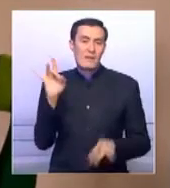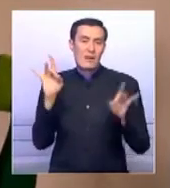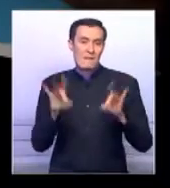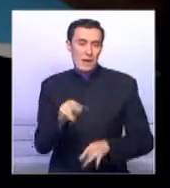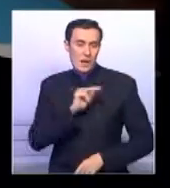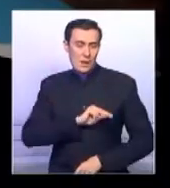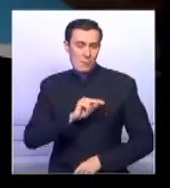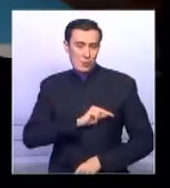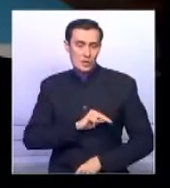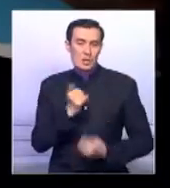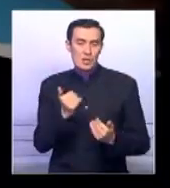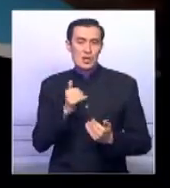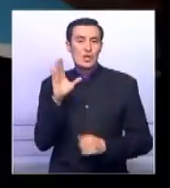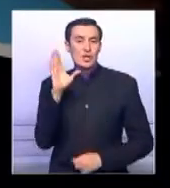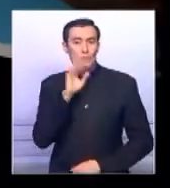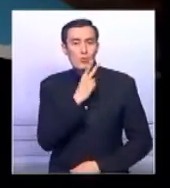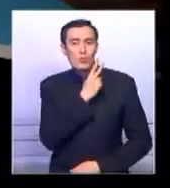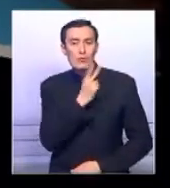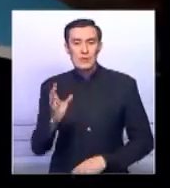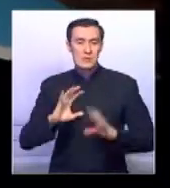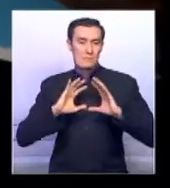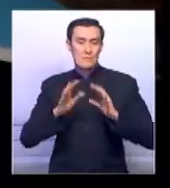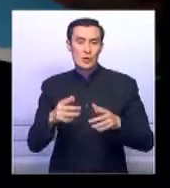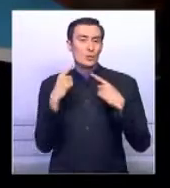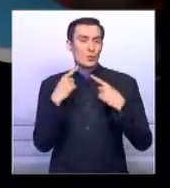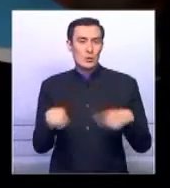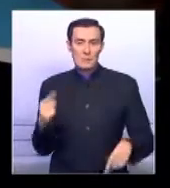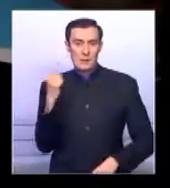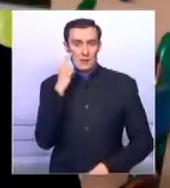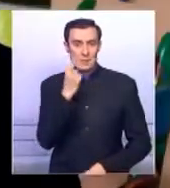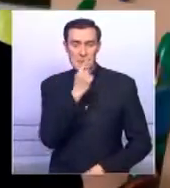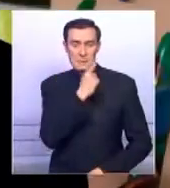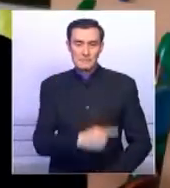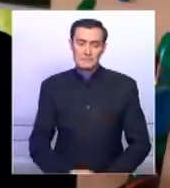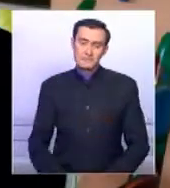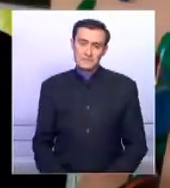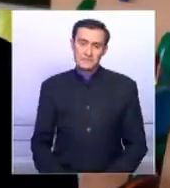кафе, говорит, он смог посмотреть на мир уже совершенно другими глазами.